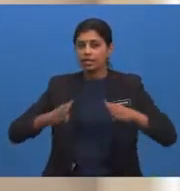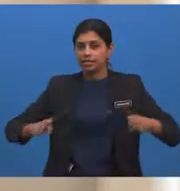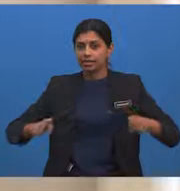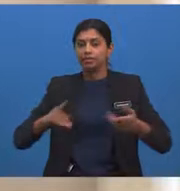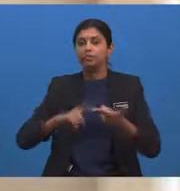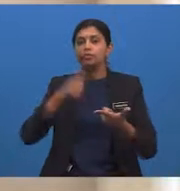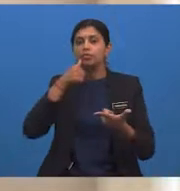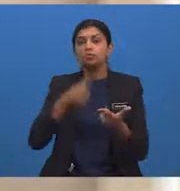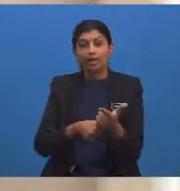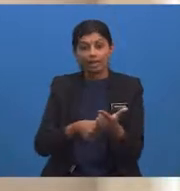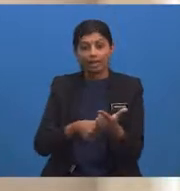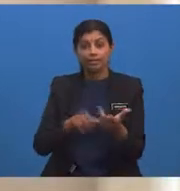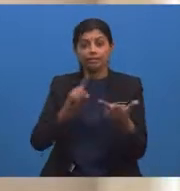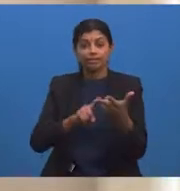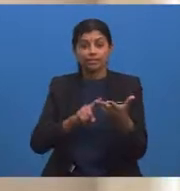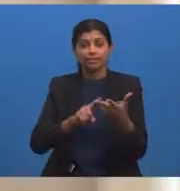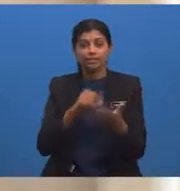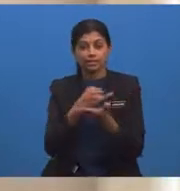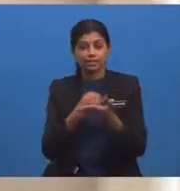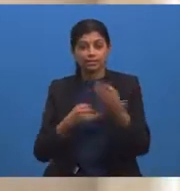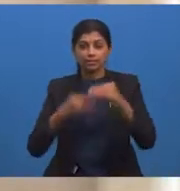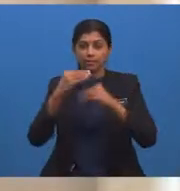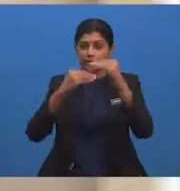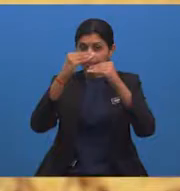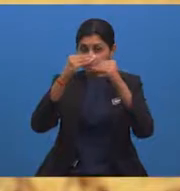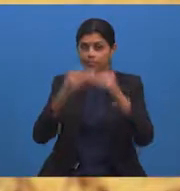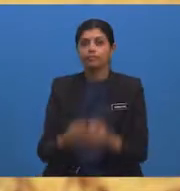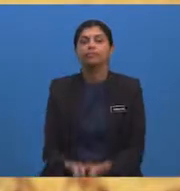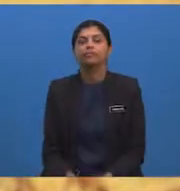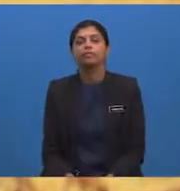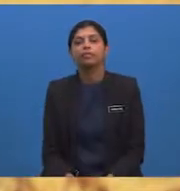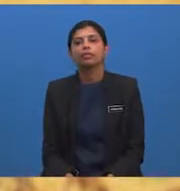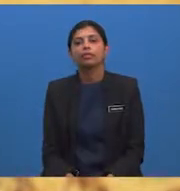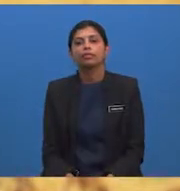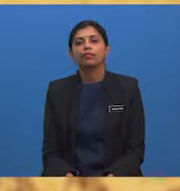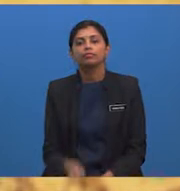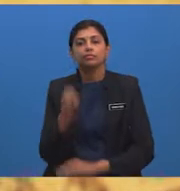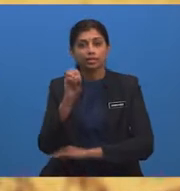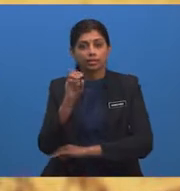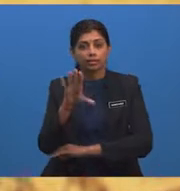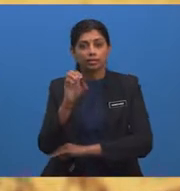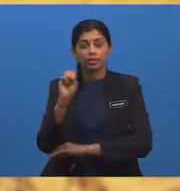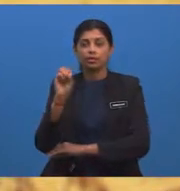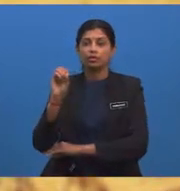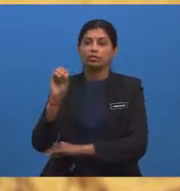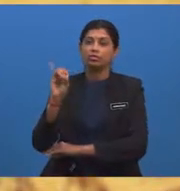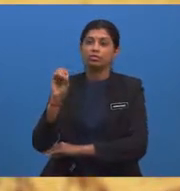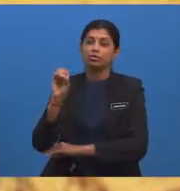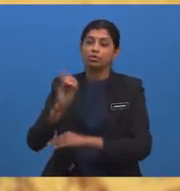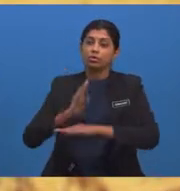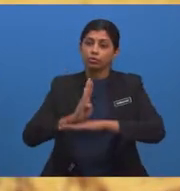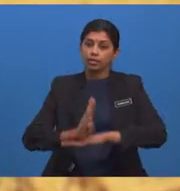B. Pesuratan, C. Seni bina. Perkembangan sosiobudaya dalam sistem tulisan dan